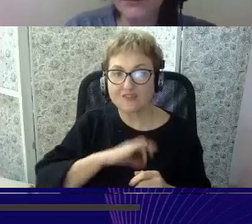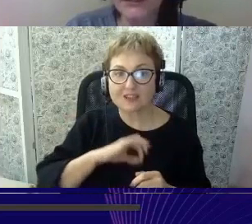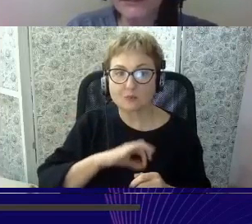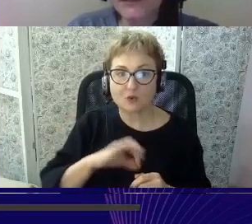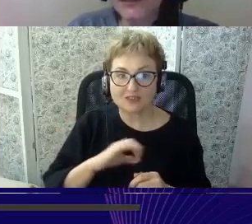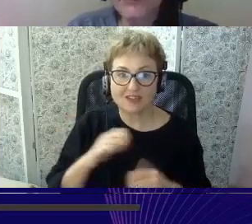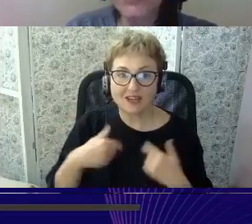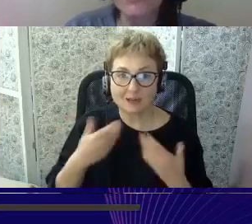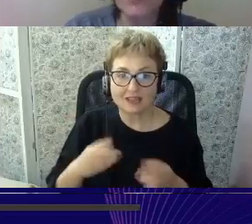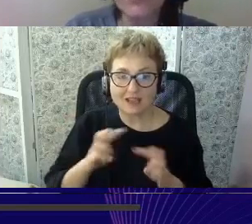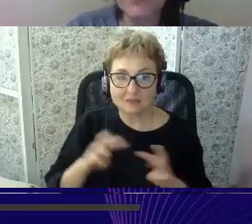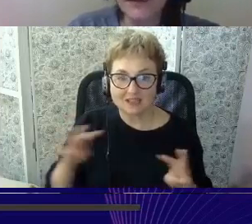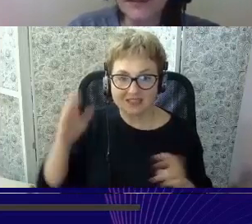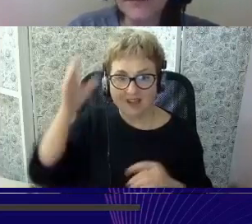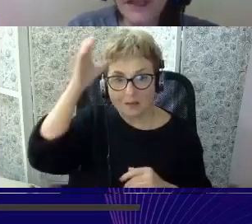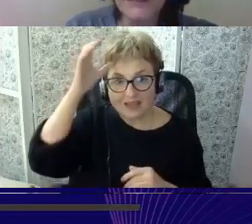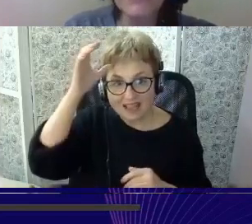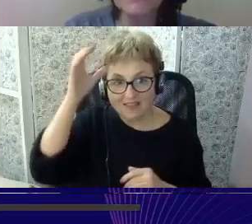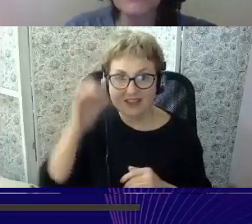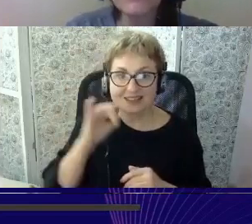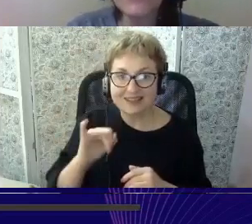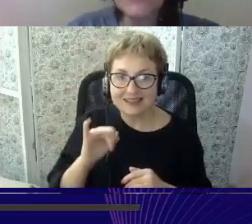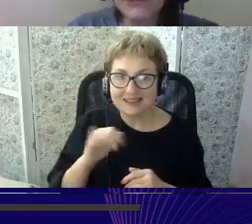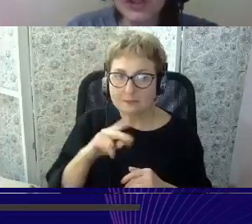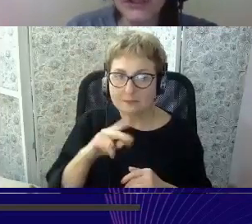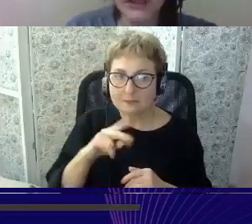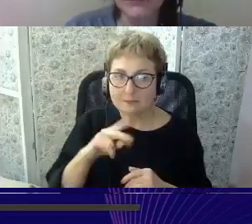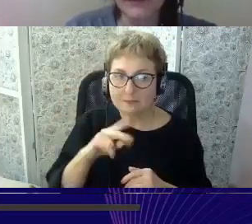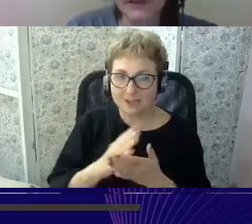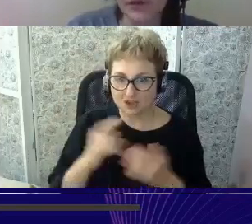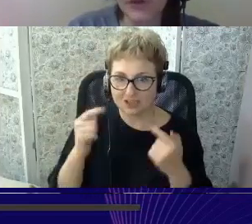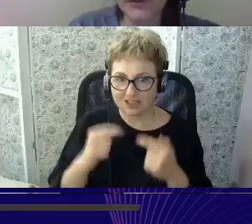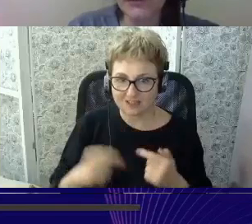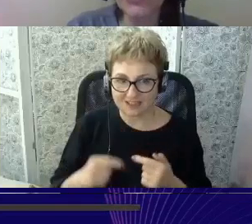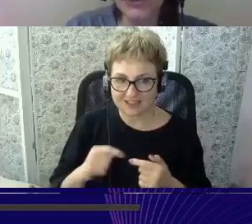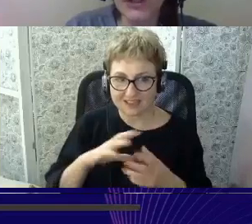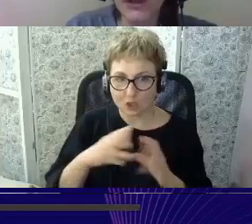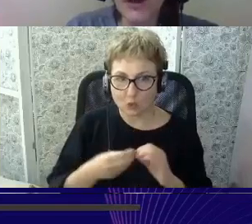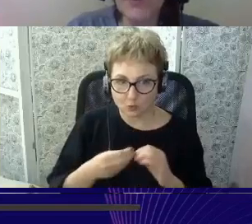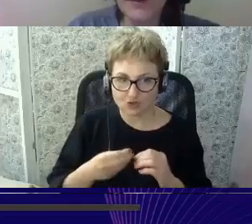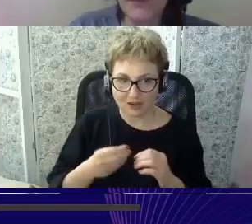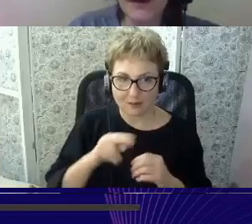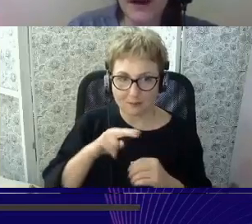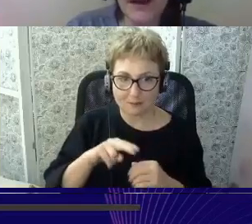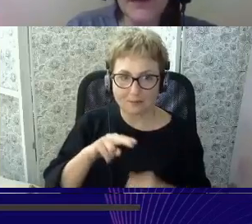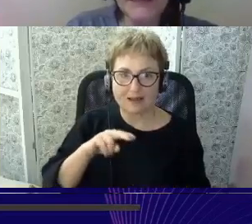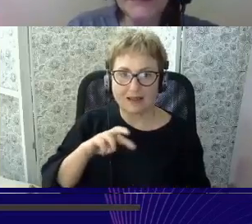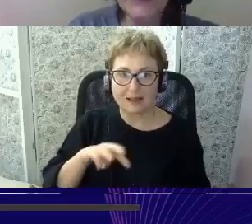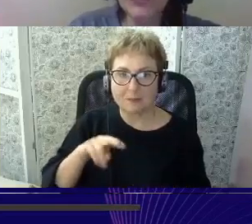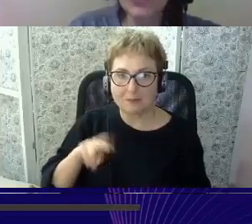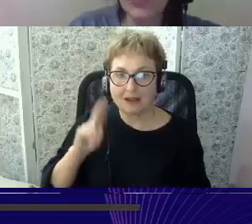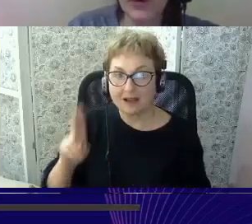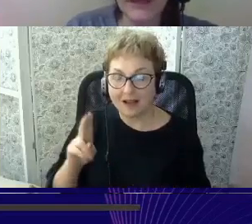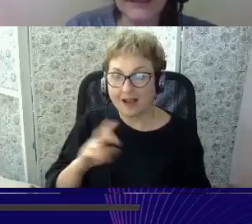воспользовавшись рекомендацией Министерства образования и при наличии соответствующего заключения ПМПК,